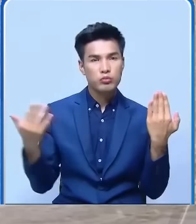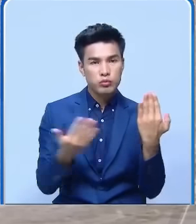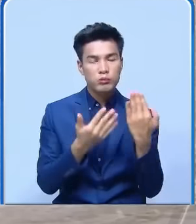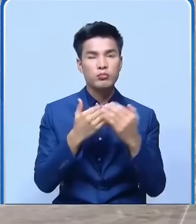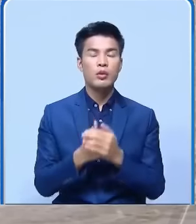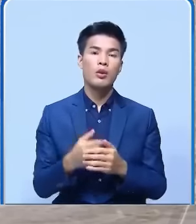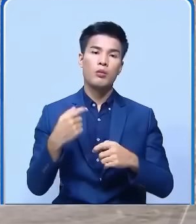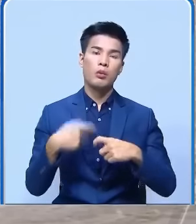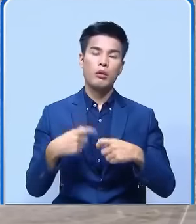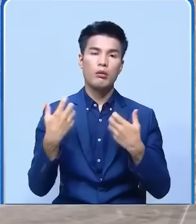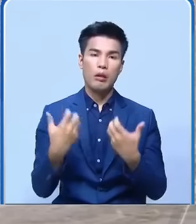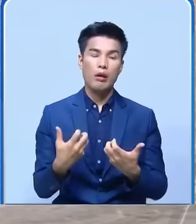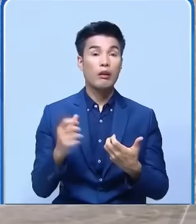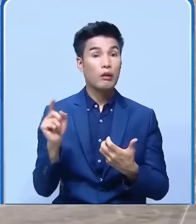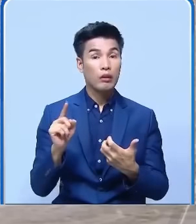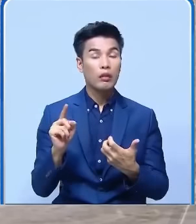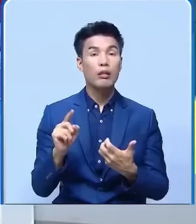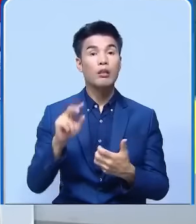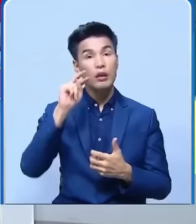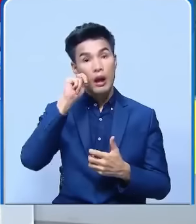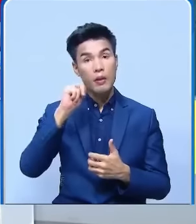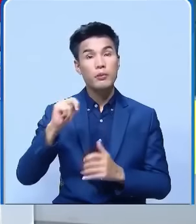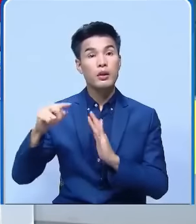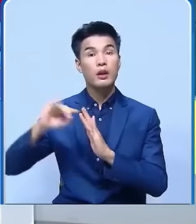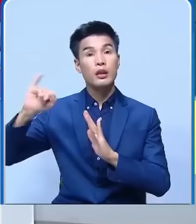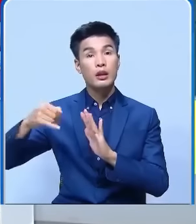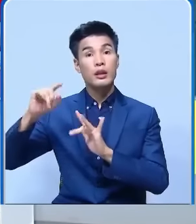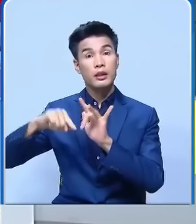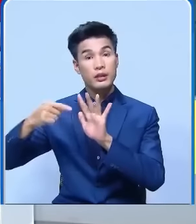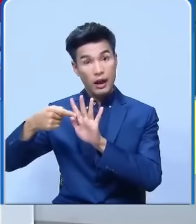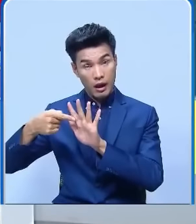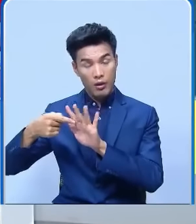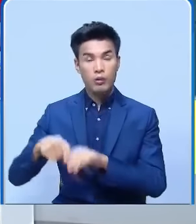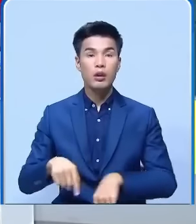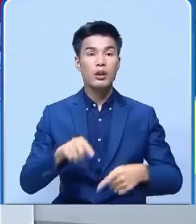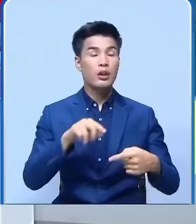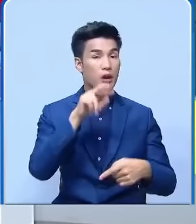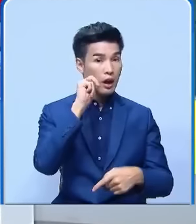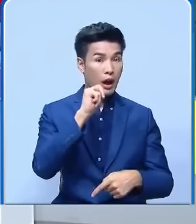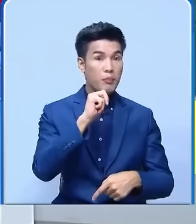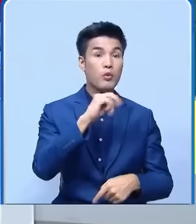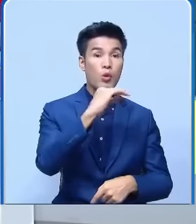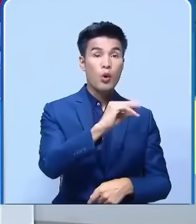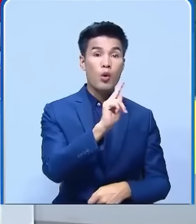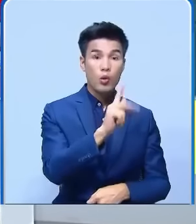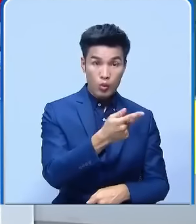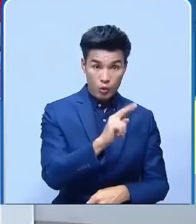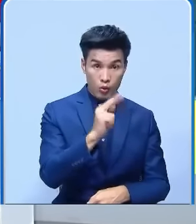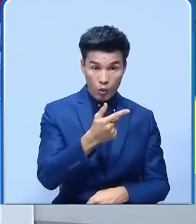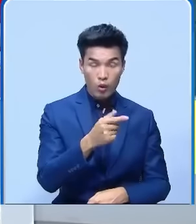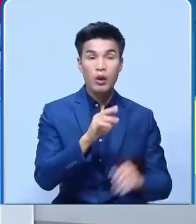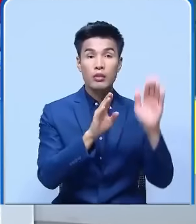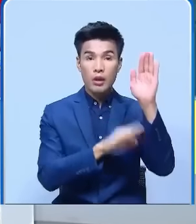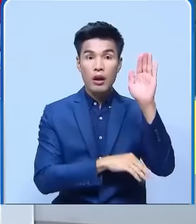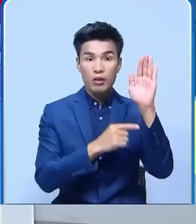งจริงๆนะครับทางพื้นที่แม่น้ำเจ้าพระยาแม่น้ำโขงเองหรือแม้แต่ทางภาคใต้ฝั่งอันดามันแล้วก็จะมีฝนตกหนักด้วย โอ้ถ้าเปรียบ